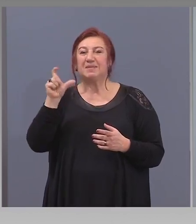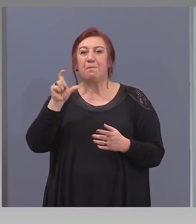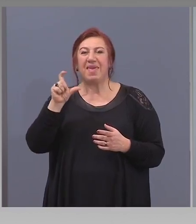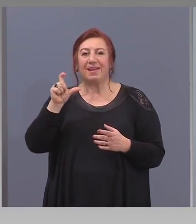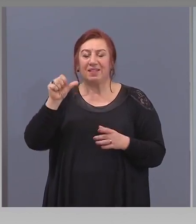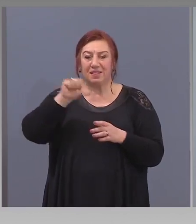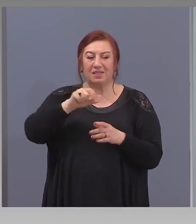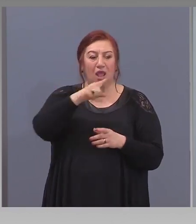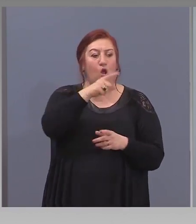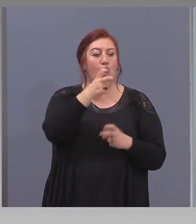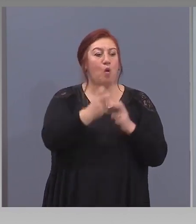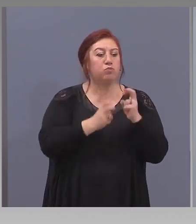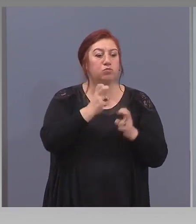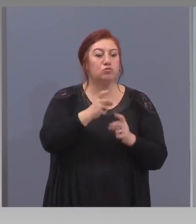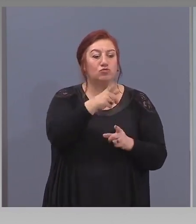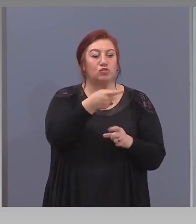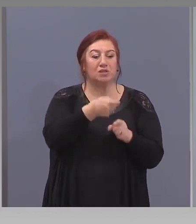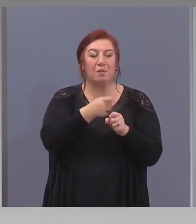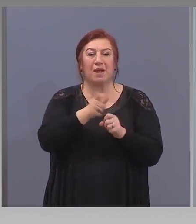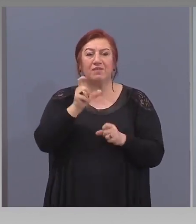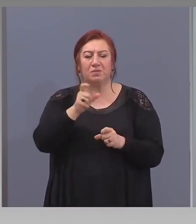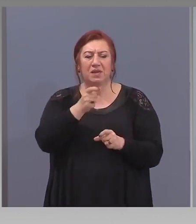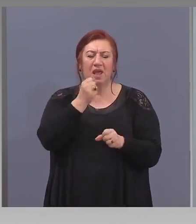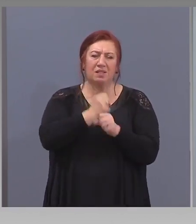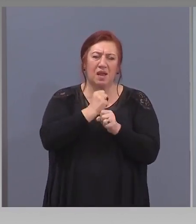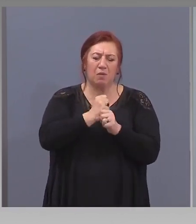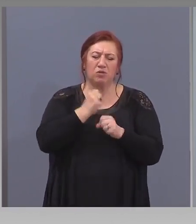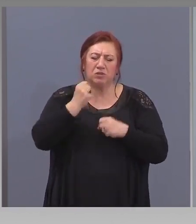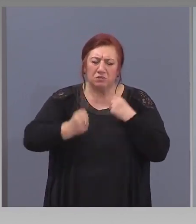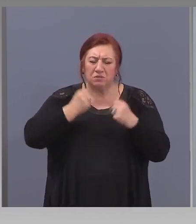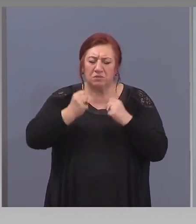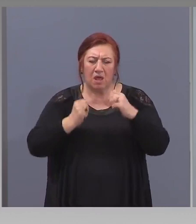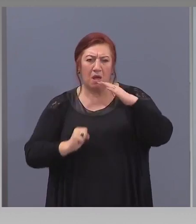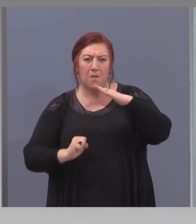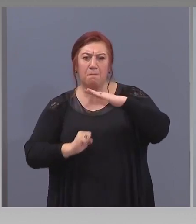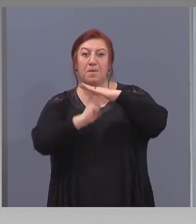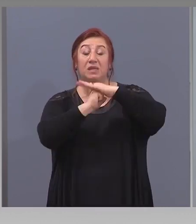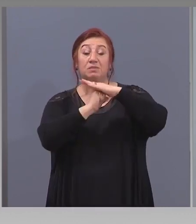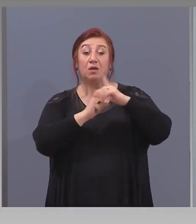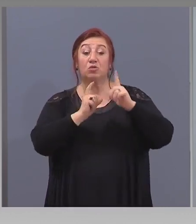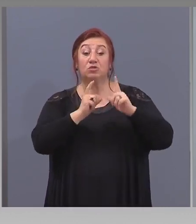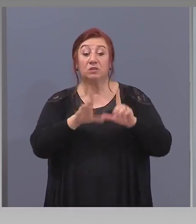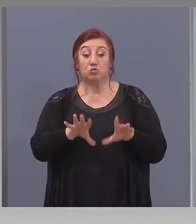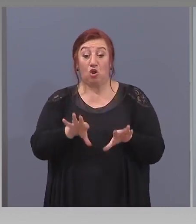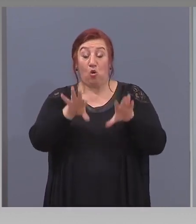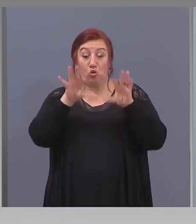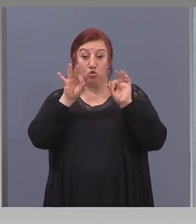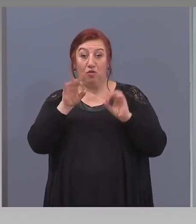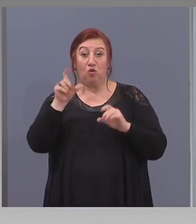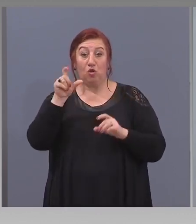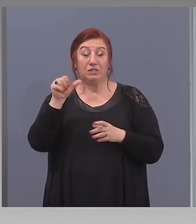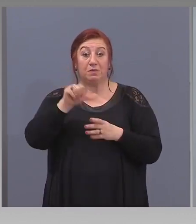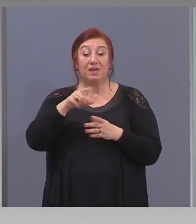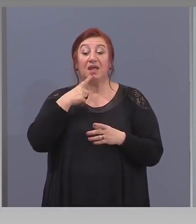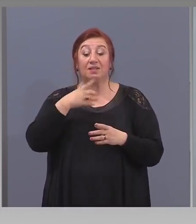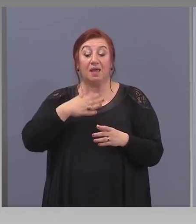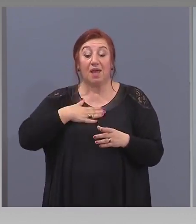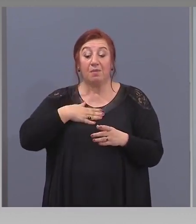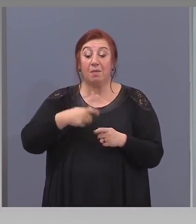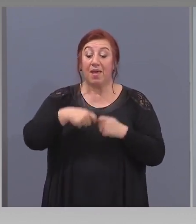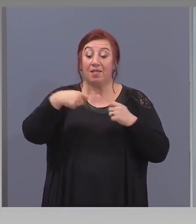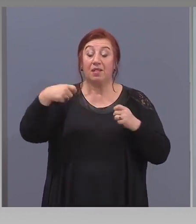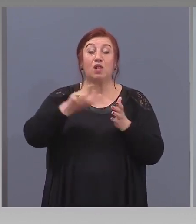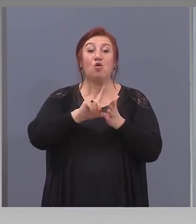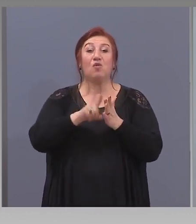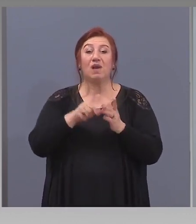на спирт, на МАКС да работят системите, за да можем да сме готови за дълго време за